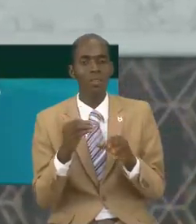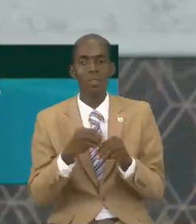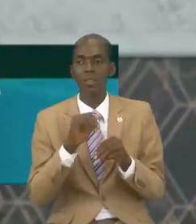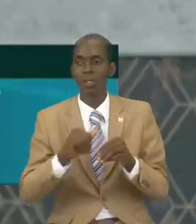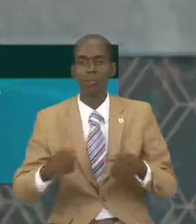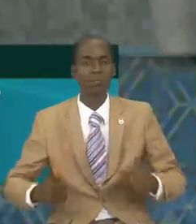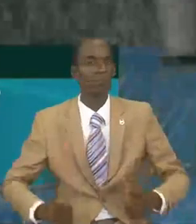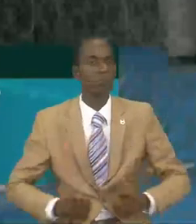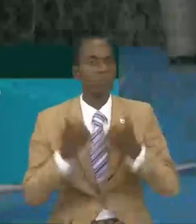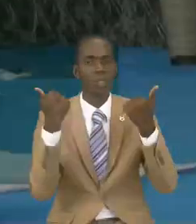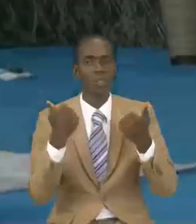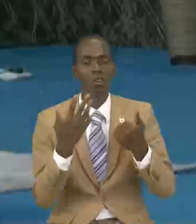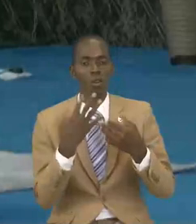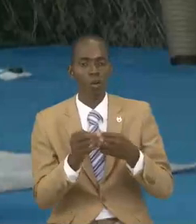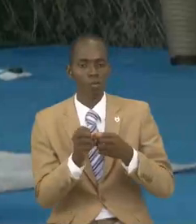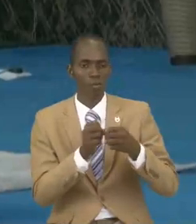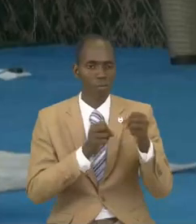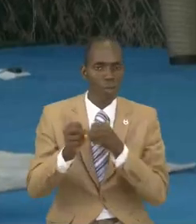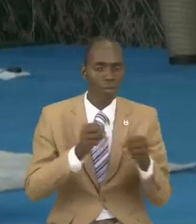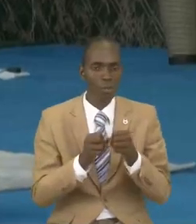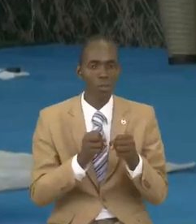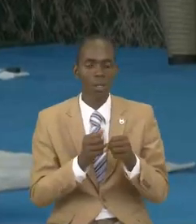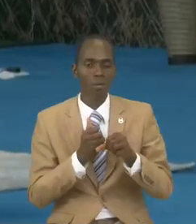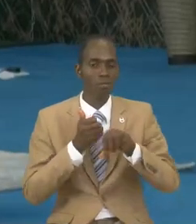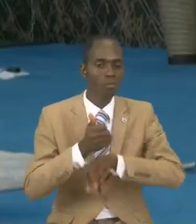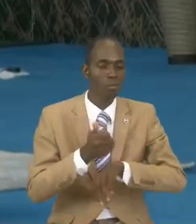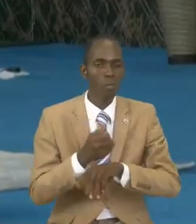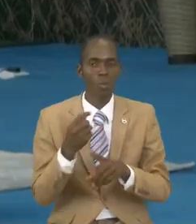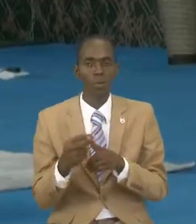vous êtes à un tournoi